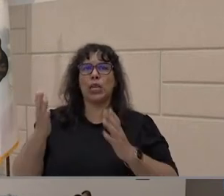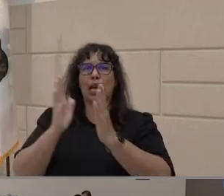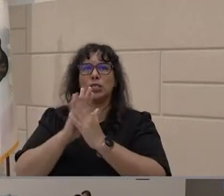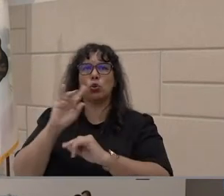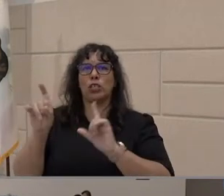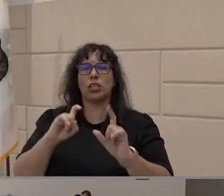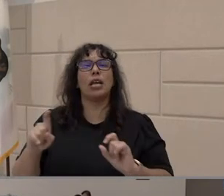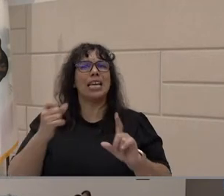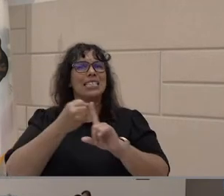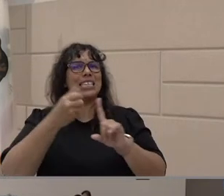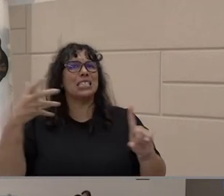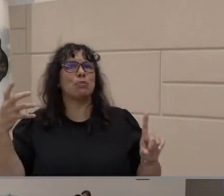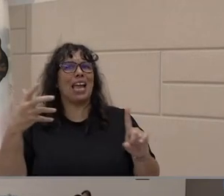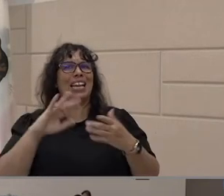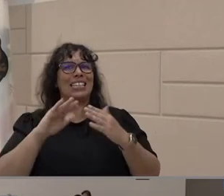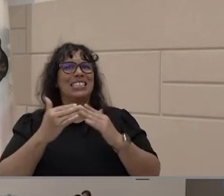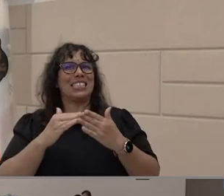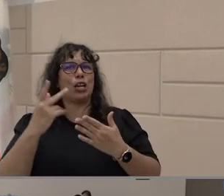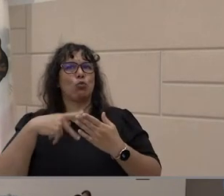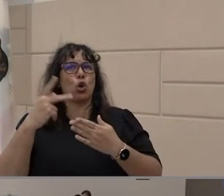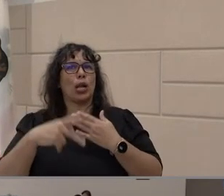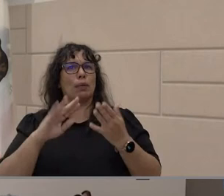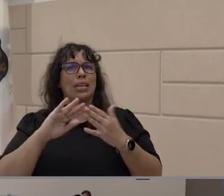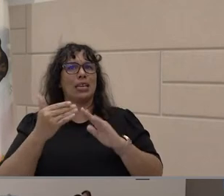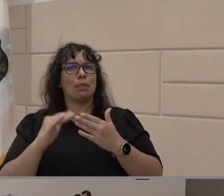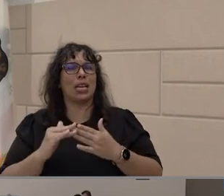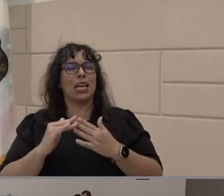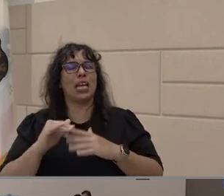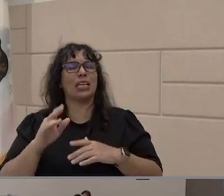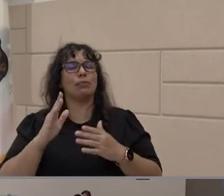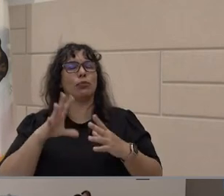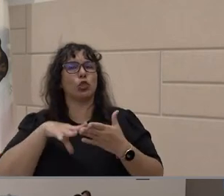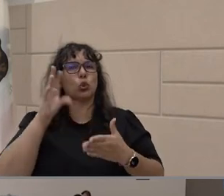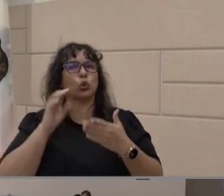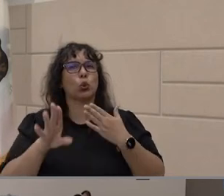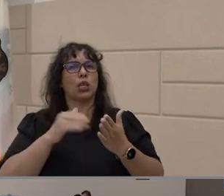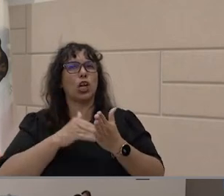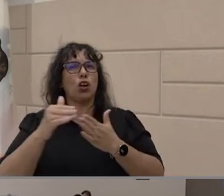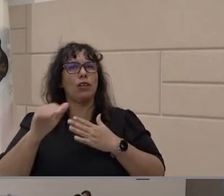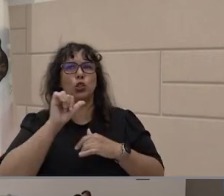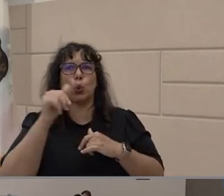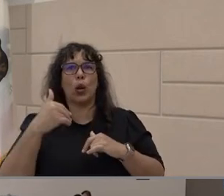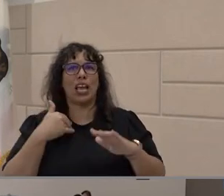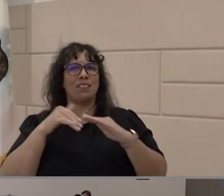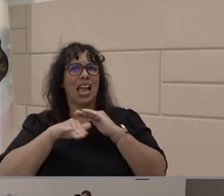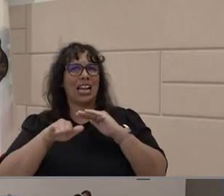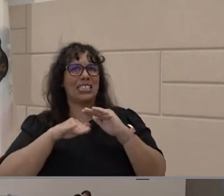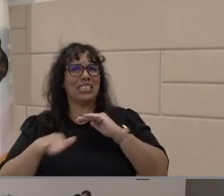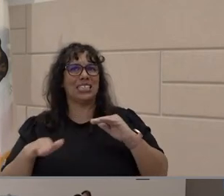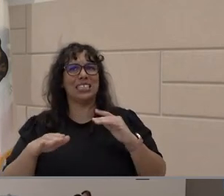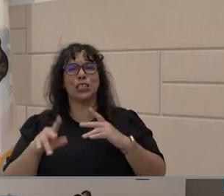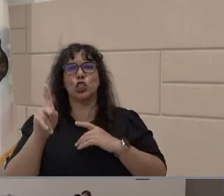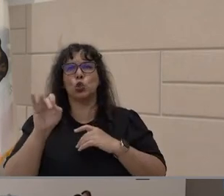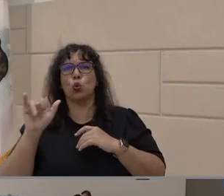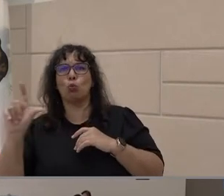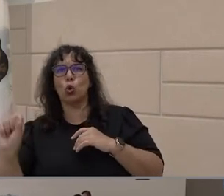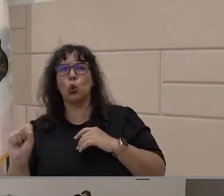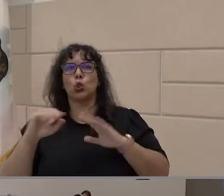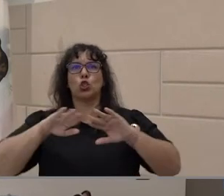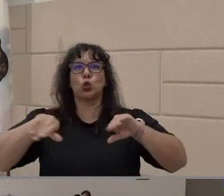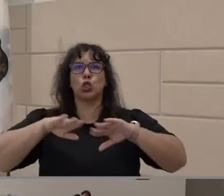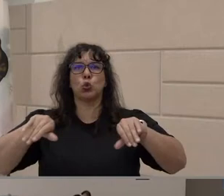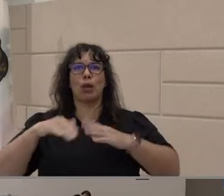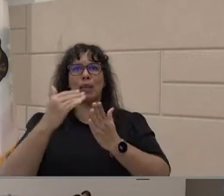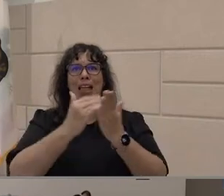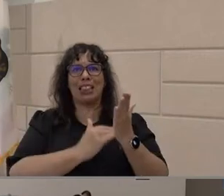នៅឆ្នាំមានការពង្រីកទៅលើកម្មវិធីរបស់ទីក្រុងតើតួនឹងសិស្សដែលមិនបានចូលរៀន